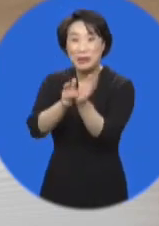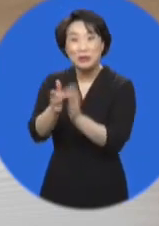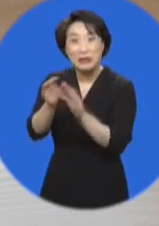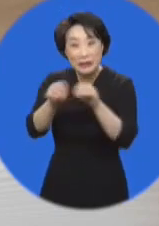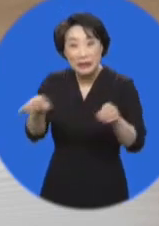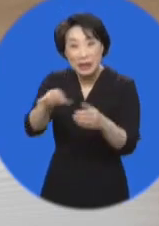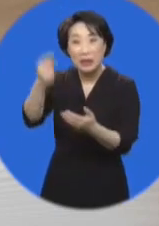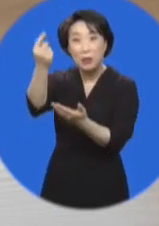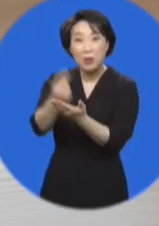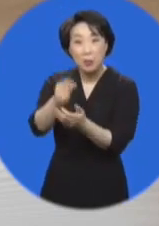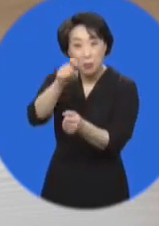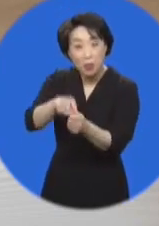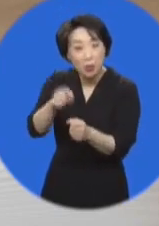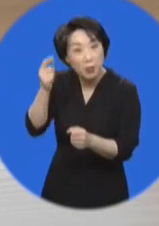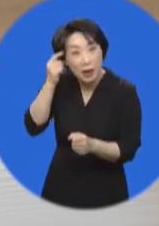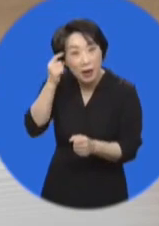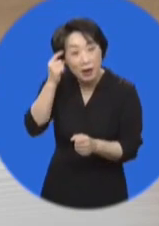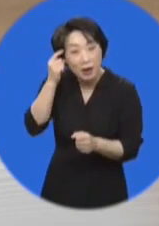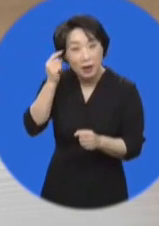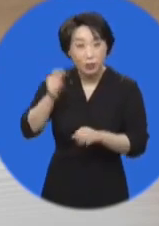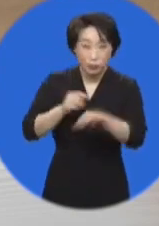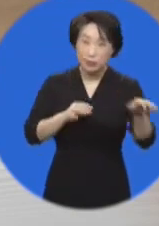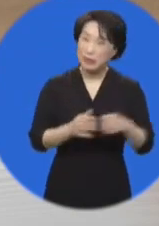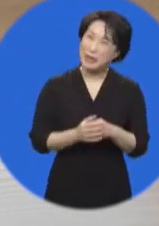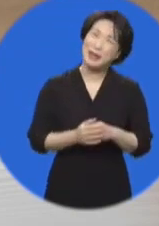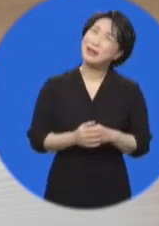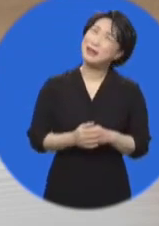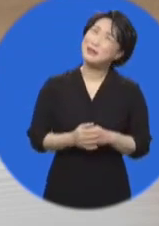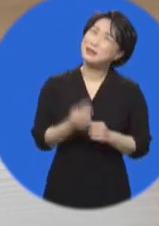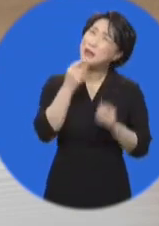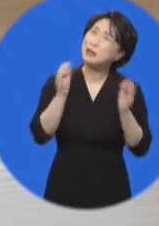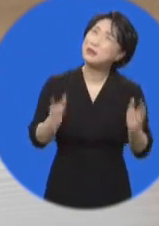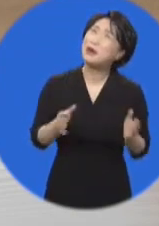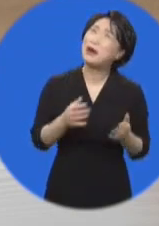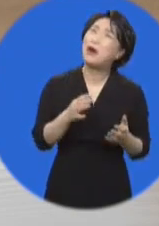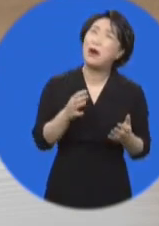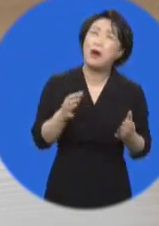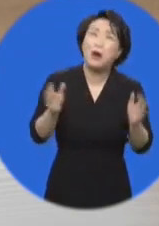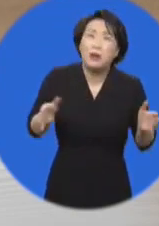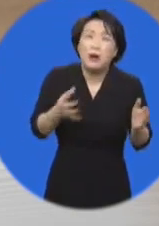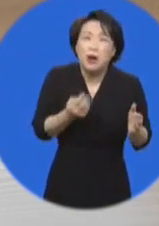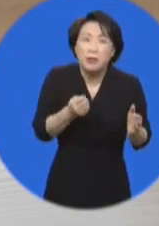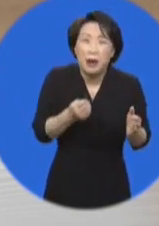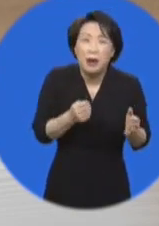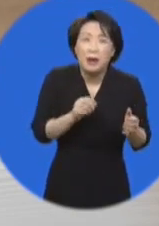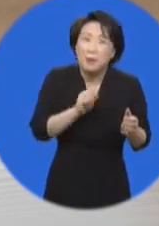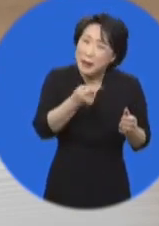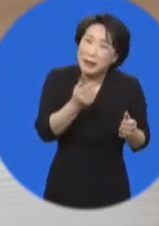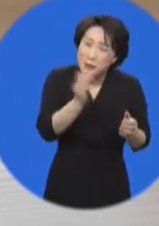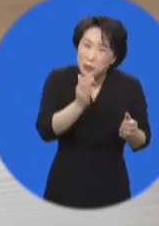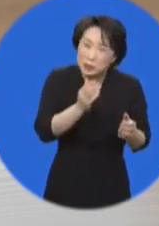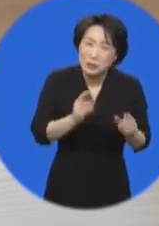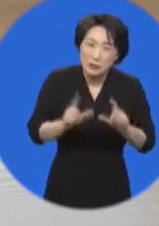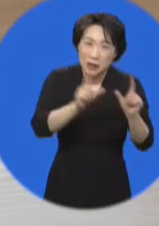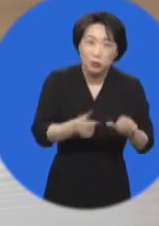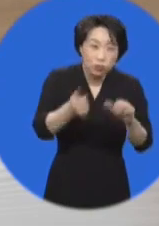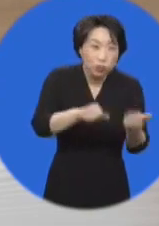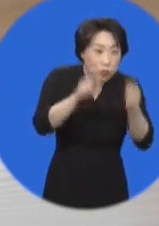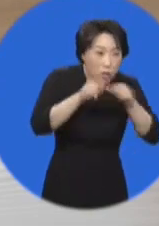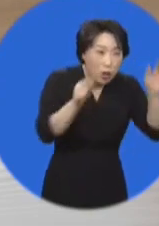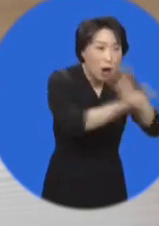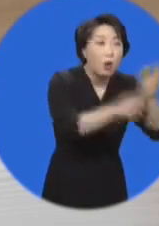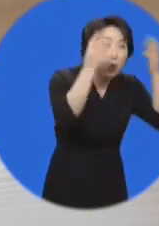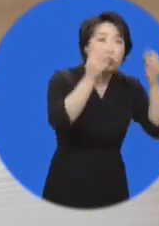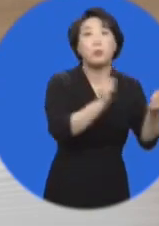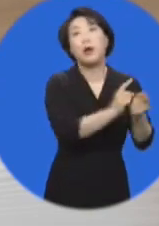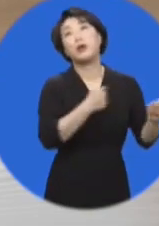것은 우리가 곧장 살아야 100년이나 살다가 딱 죽어서 지옥 가서